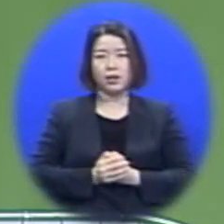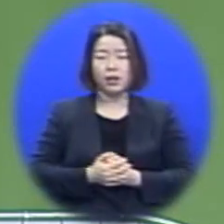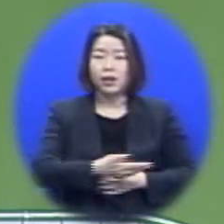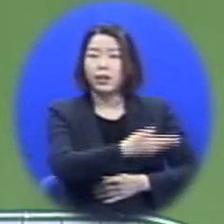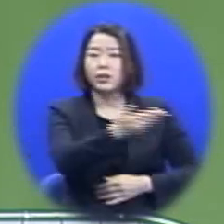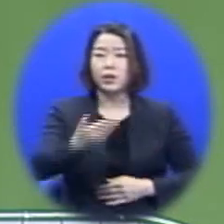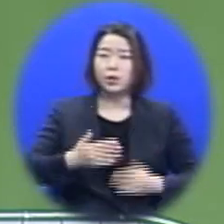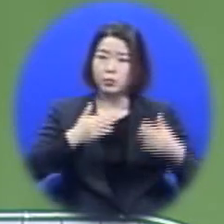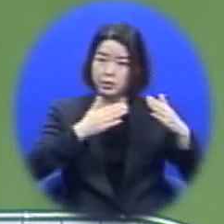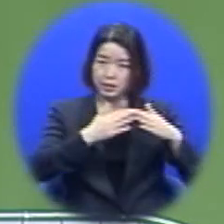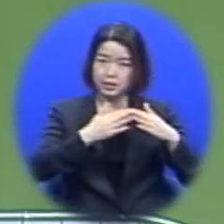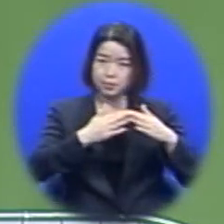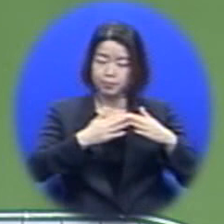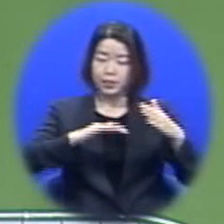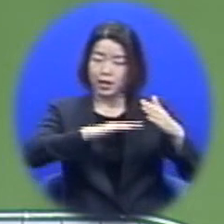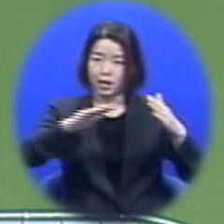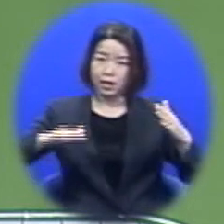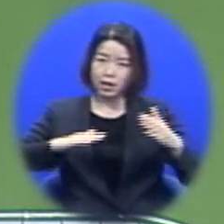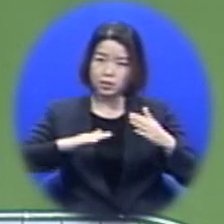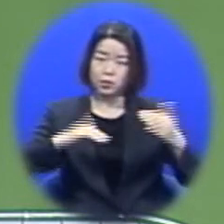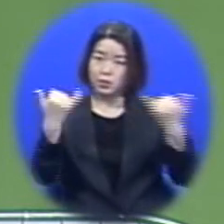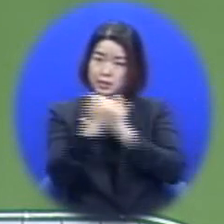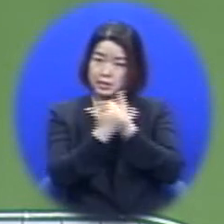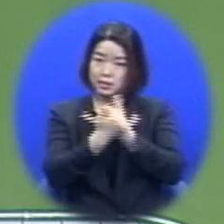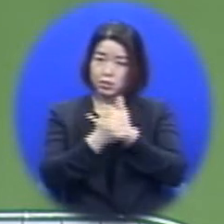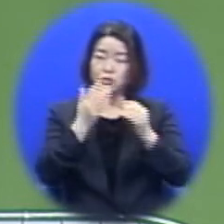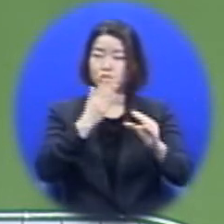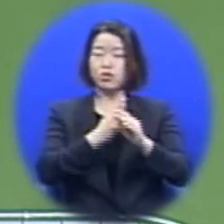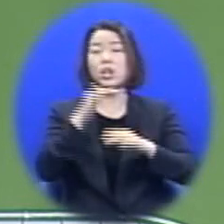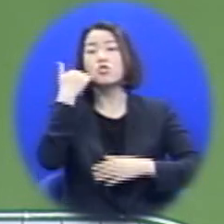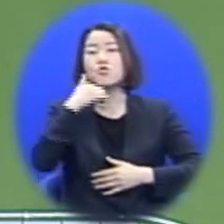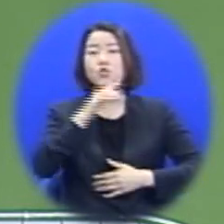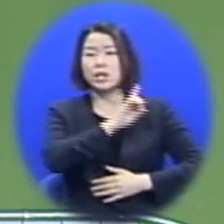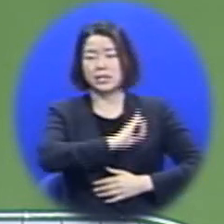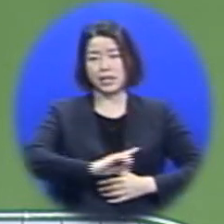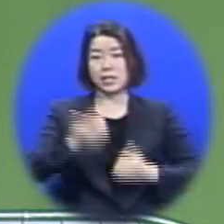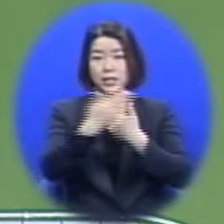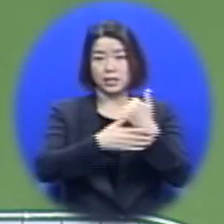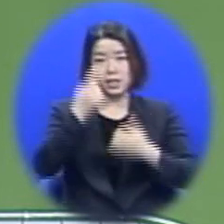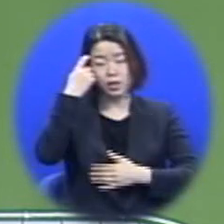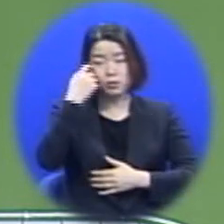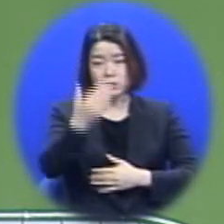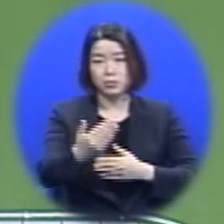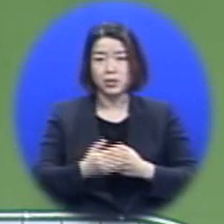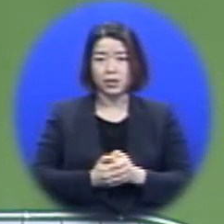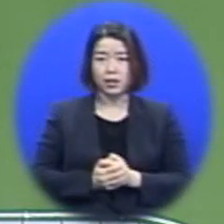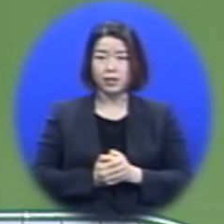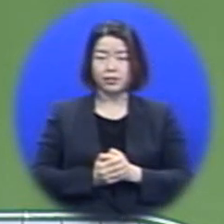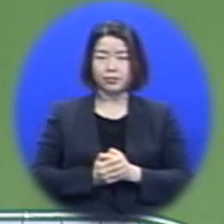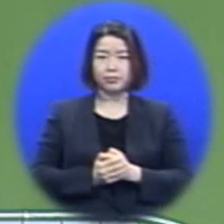여러분 집, 여러분 가족, 여러분의 친척 중에 누가 제일 은혜로워요?